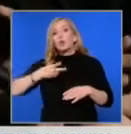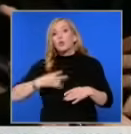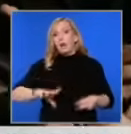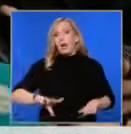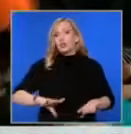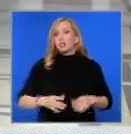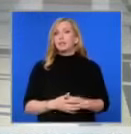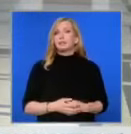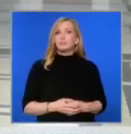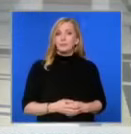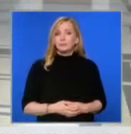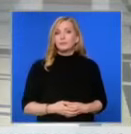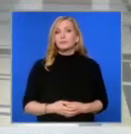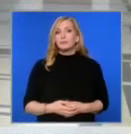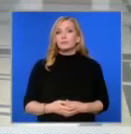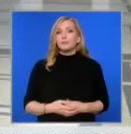гражданин.